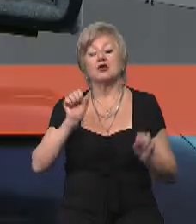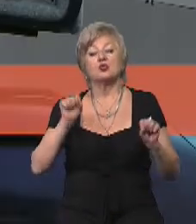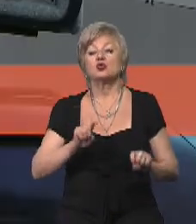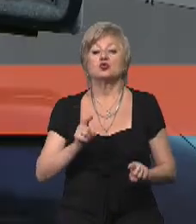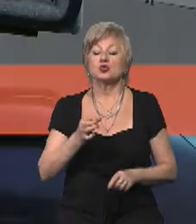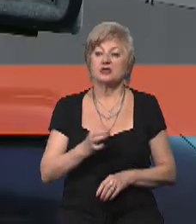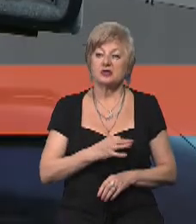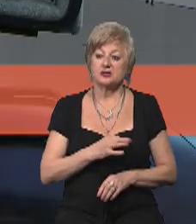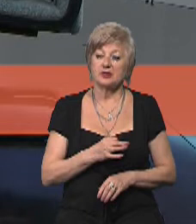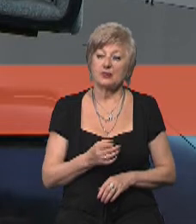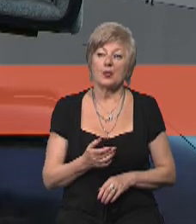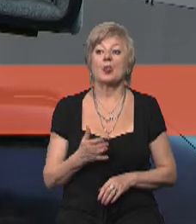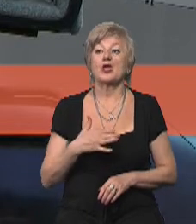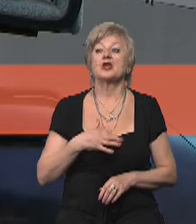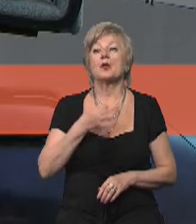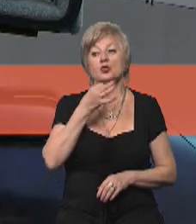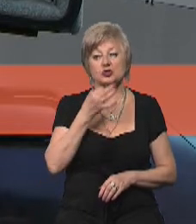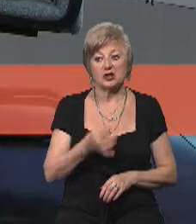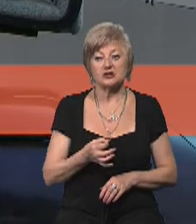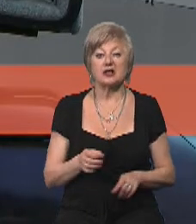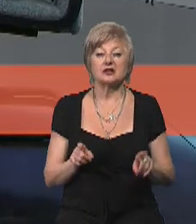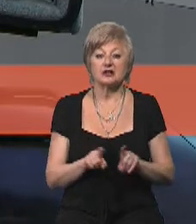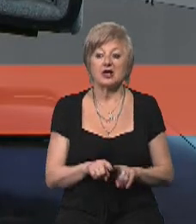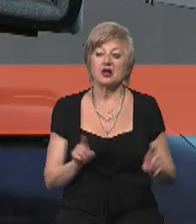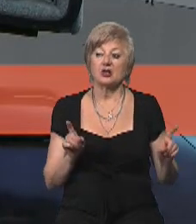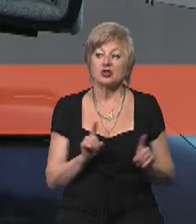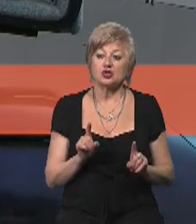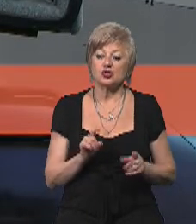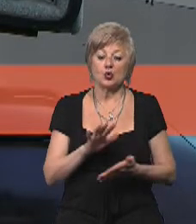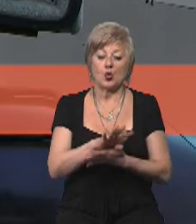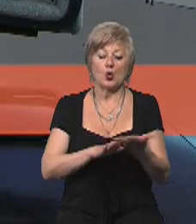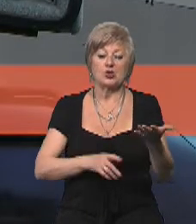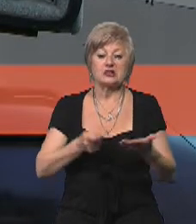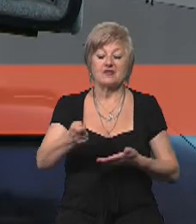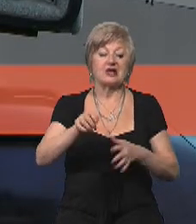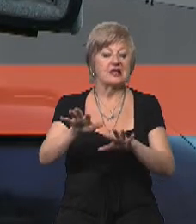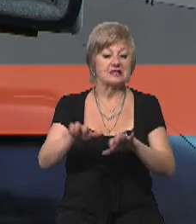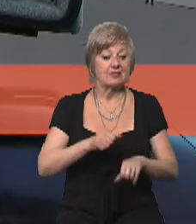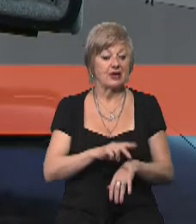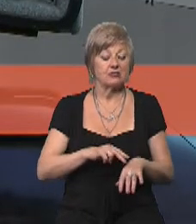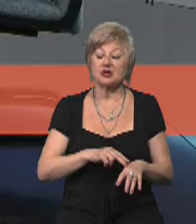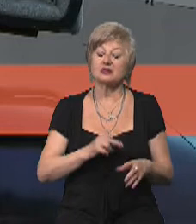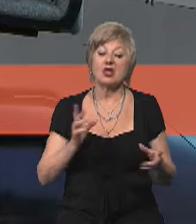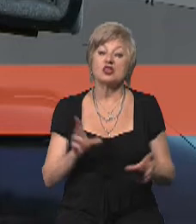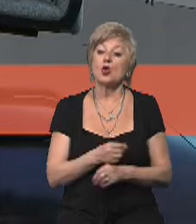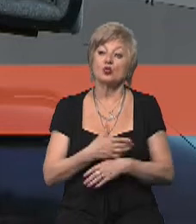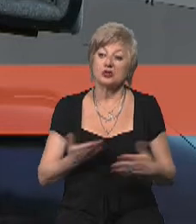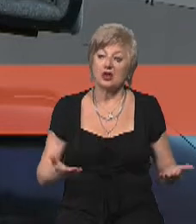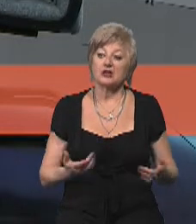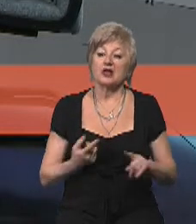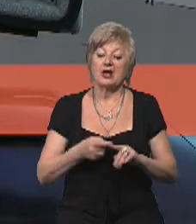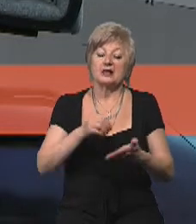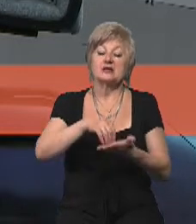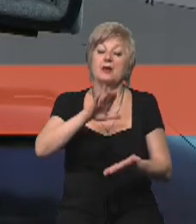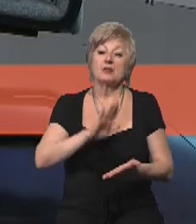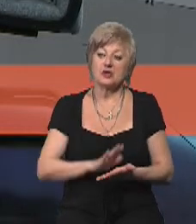прокоментувати побачене? Ну, я можу прокоментувати так, що забрати заяву це не вдасться, тому що ці випадки фіксуються,